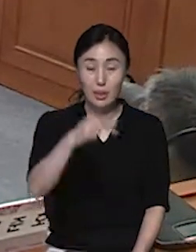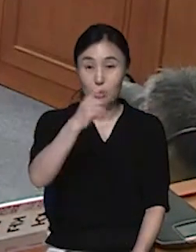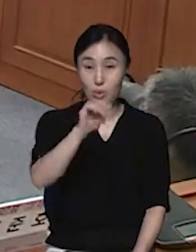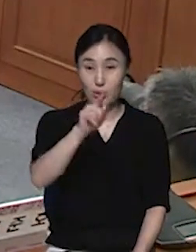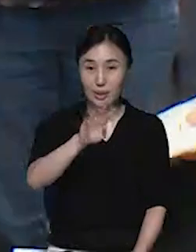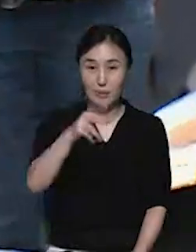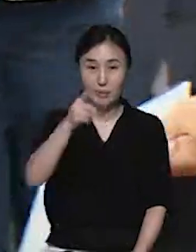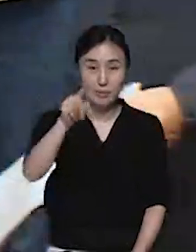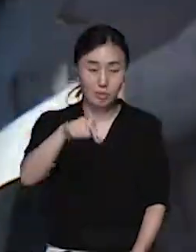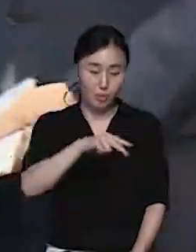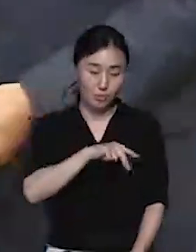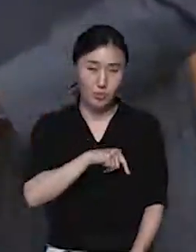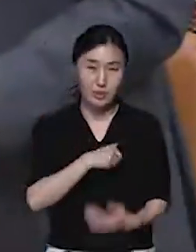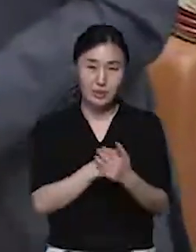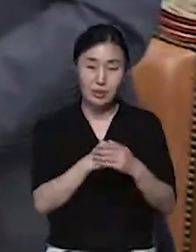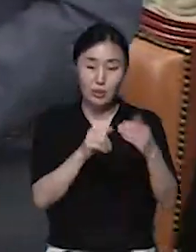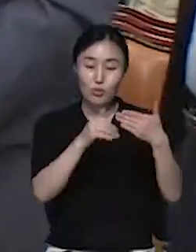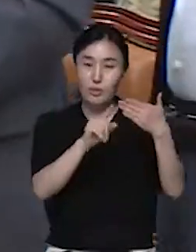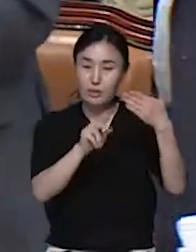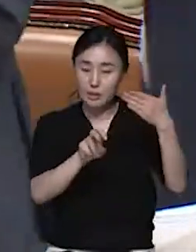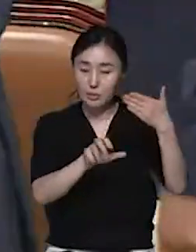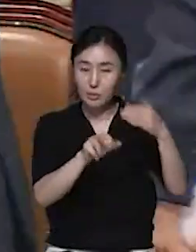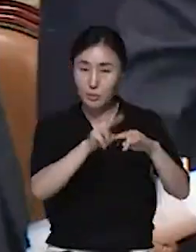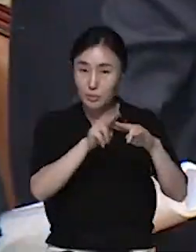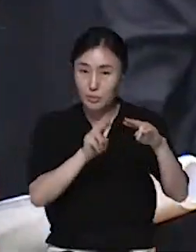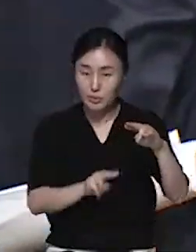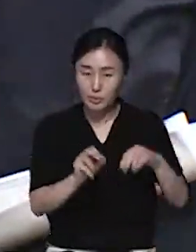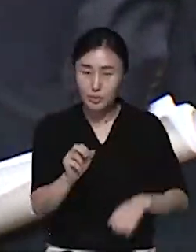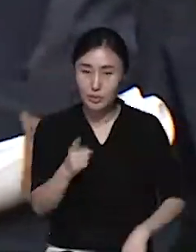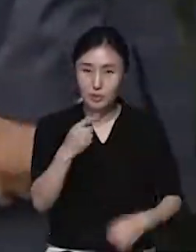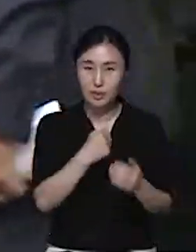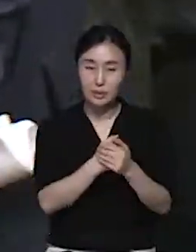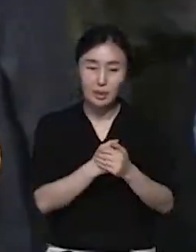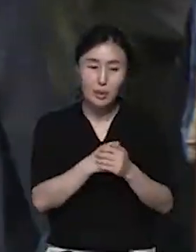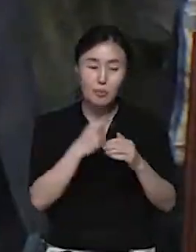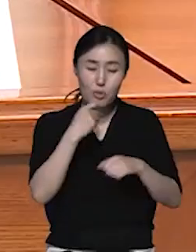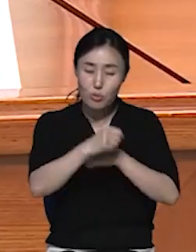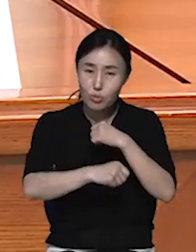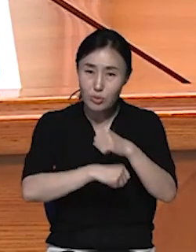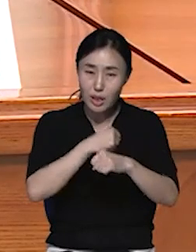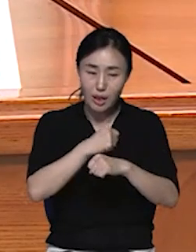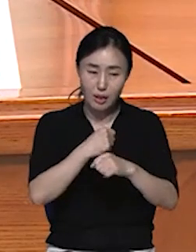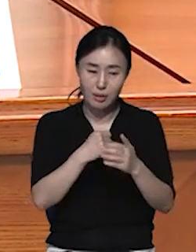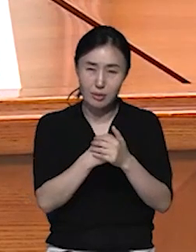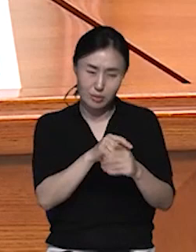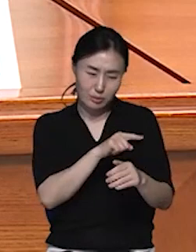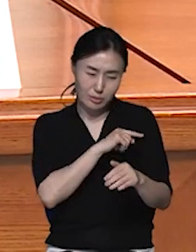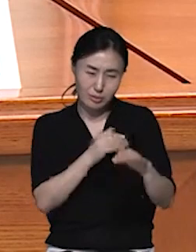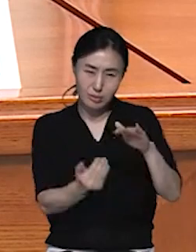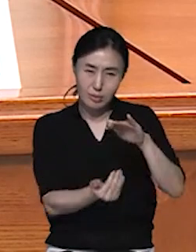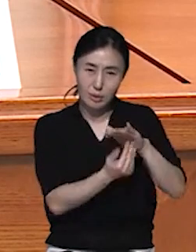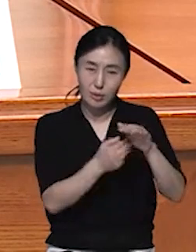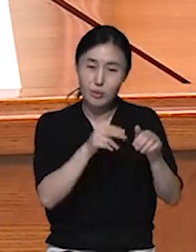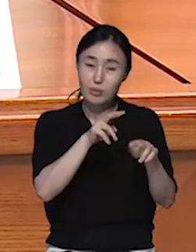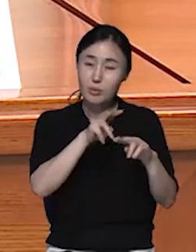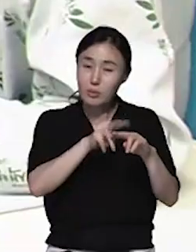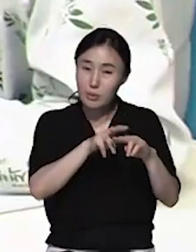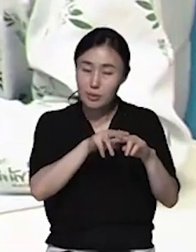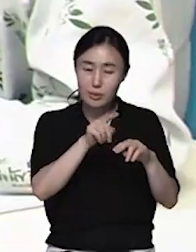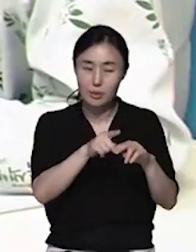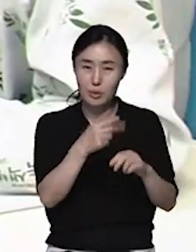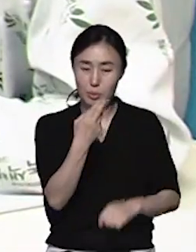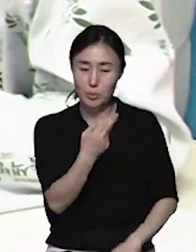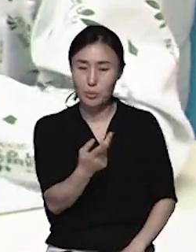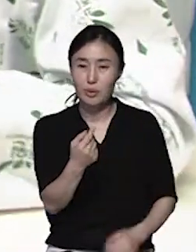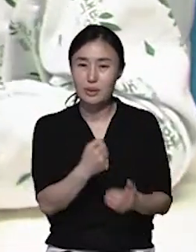송갑석 의원이 지난달 25일 사퇴하면서 민주당 지명직 최고위원 자리는 열흘째 공석입니다. 단식